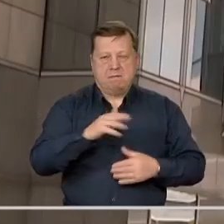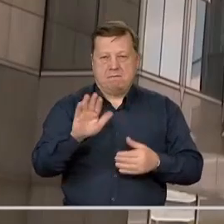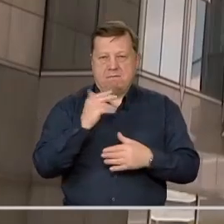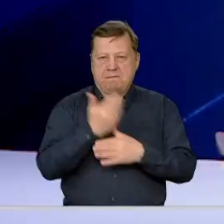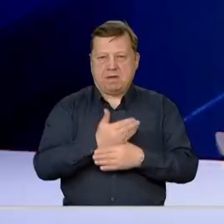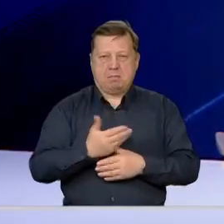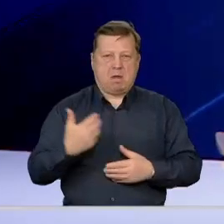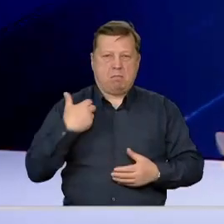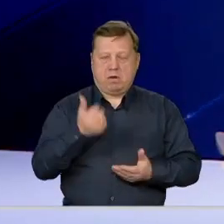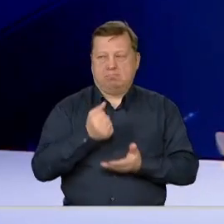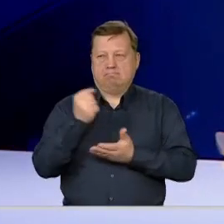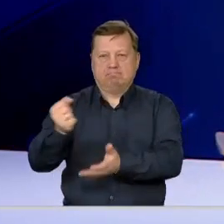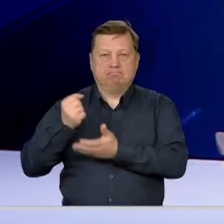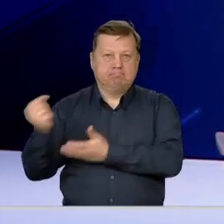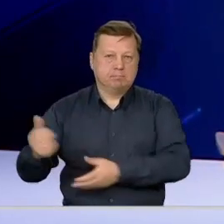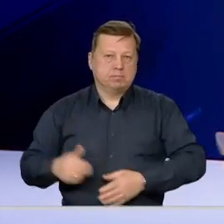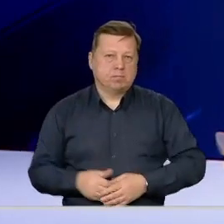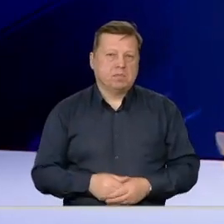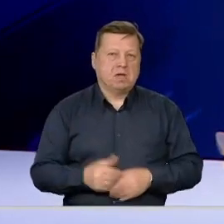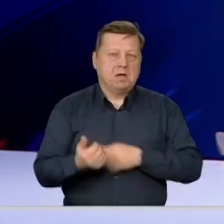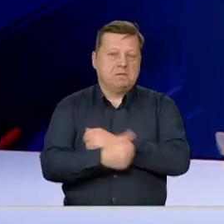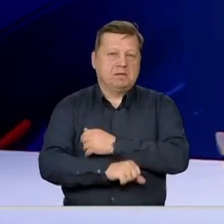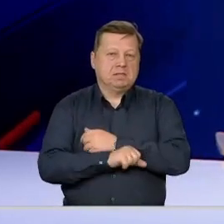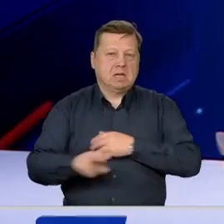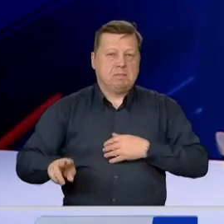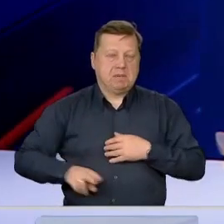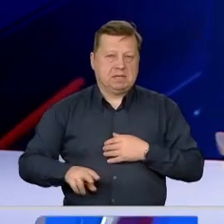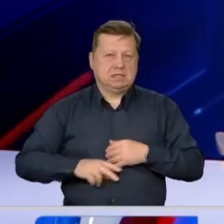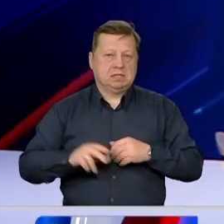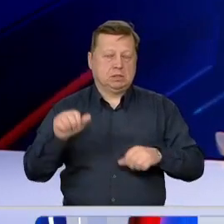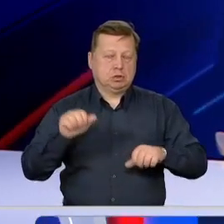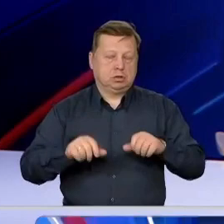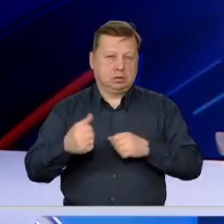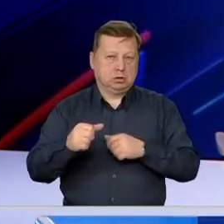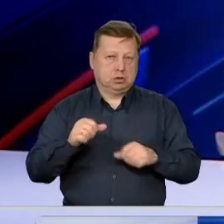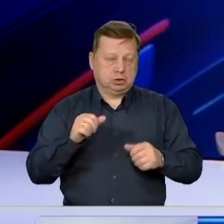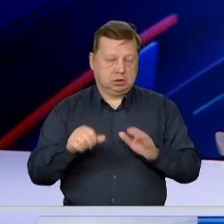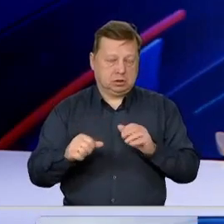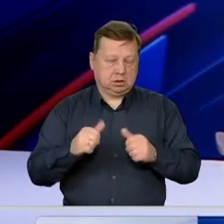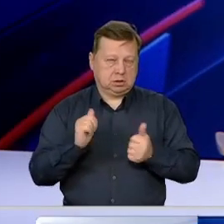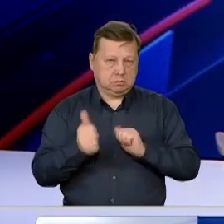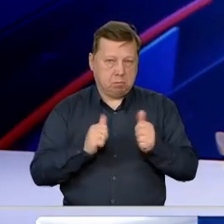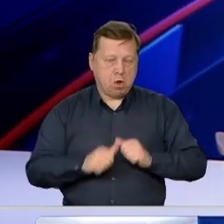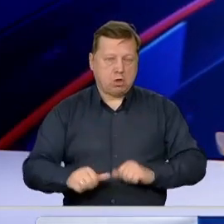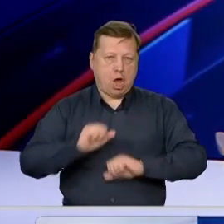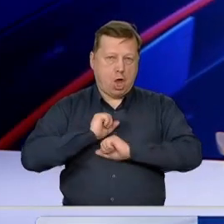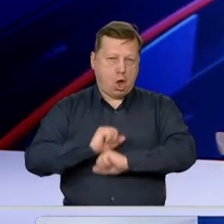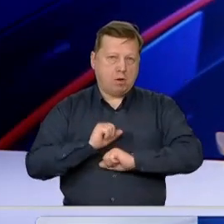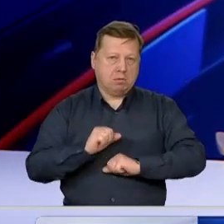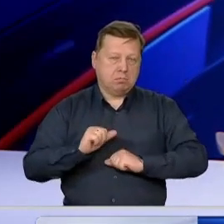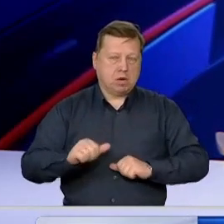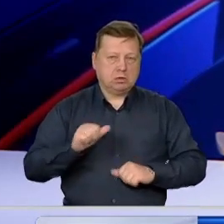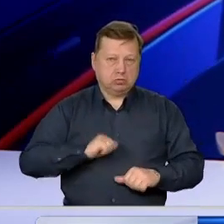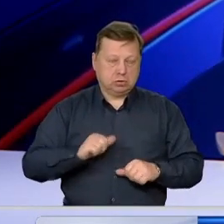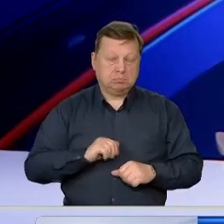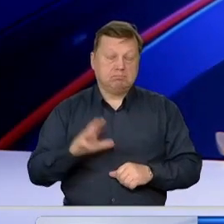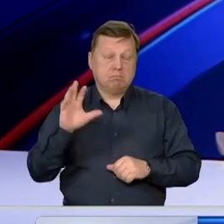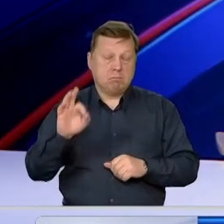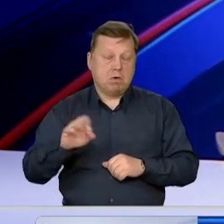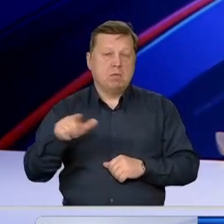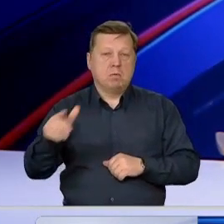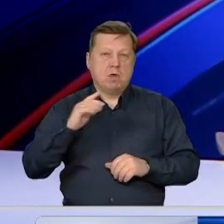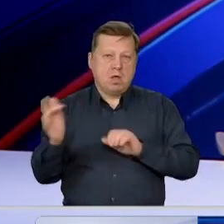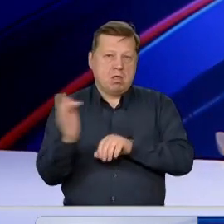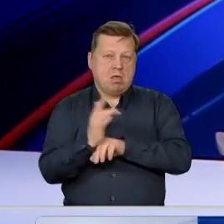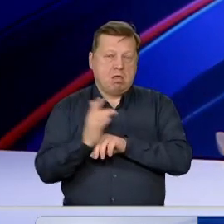wiadomości. Wiceminister sportu Łukasz Mejza broni się przed atakami medialnymi i zapowiada kroki prawne wobec osób naruszających jego dobre